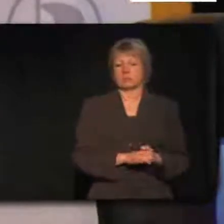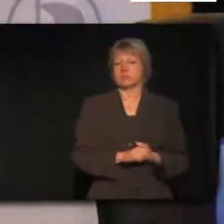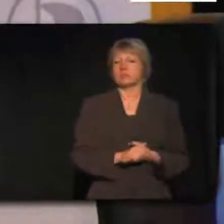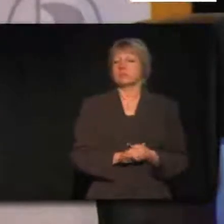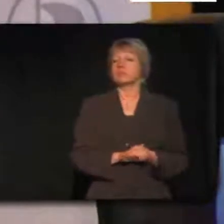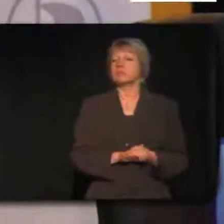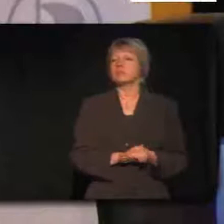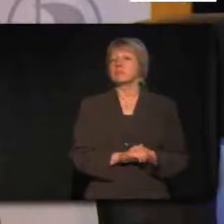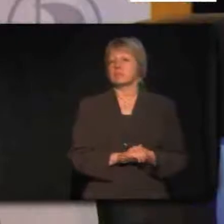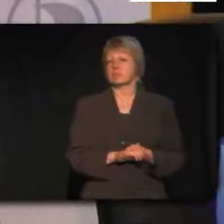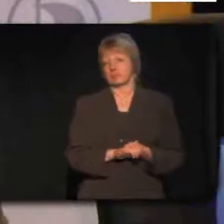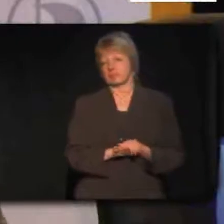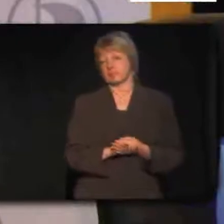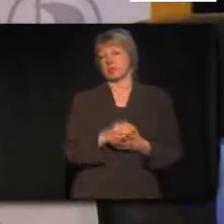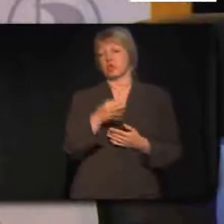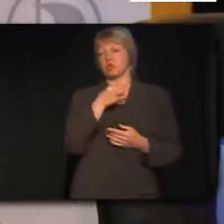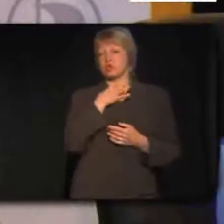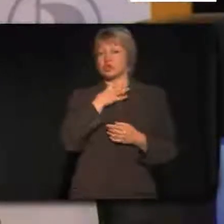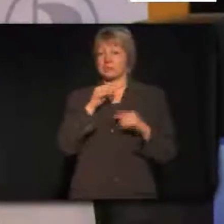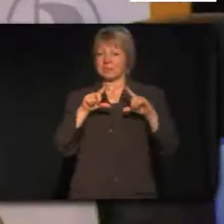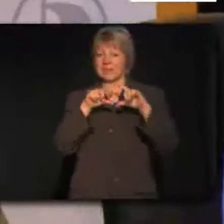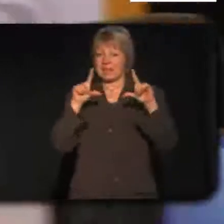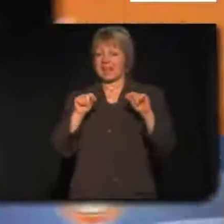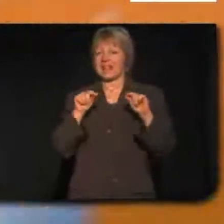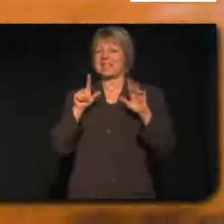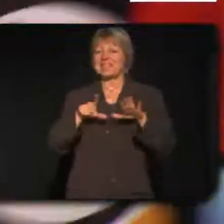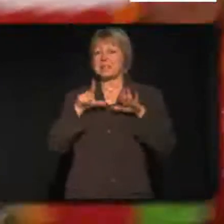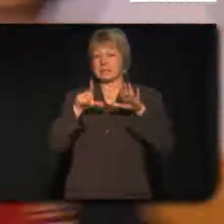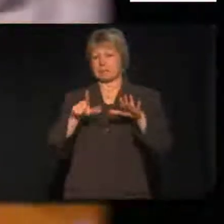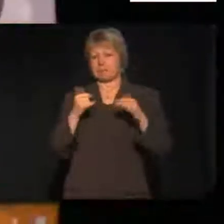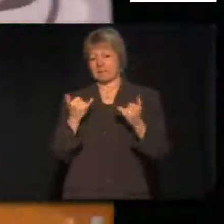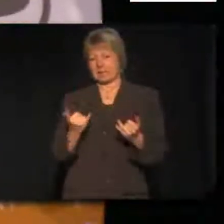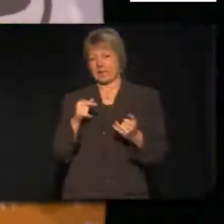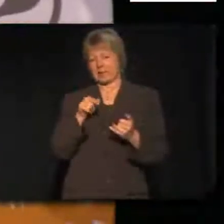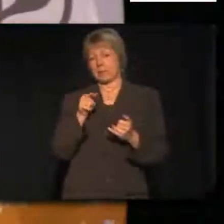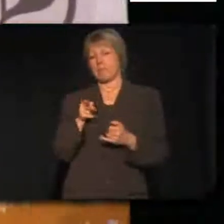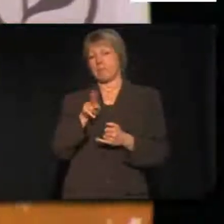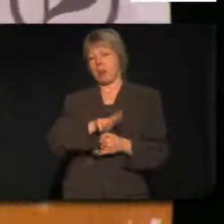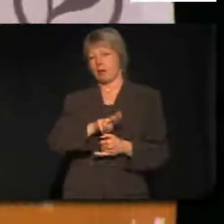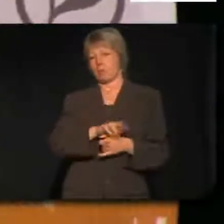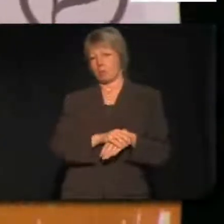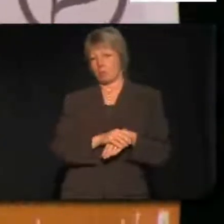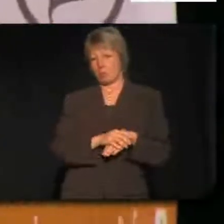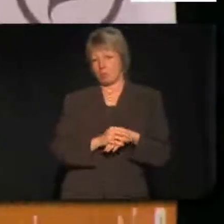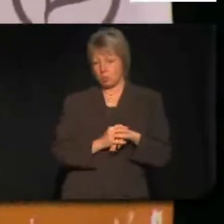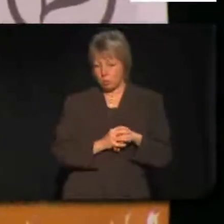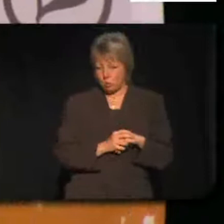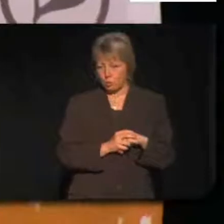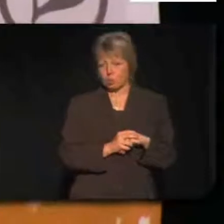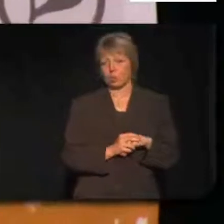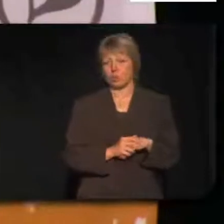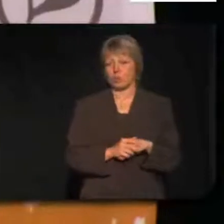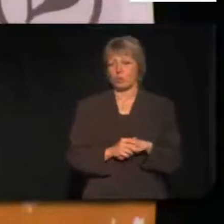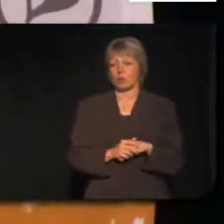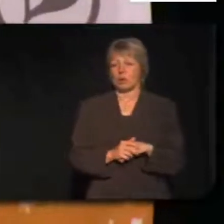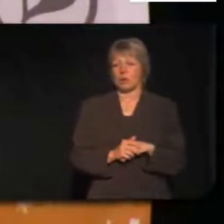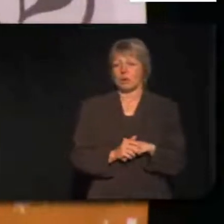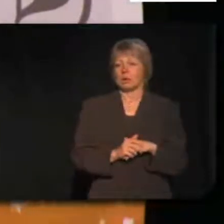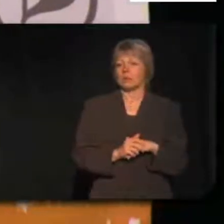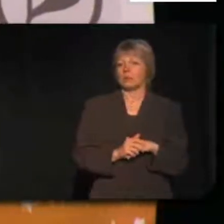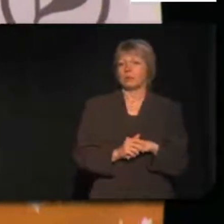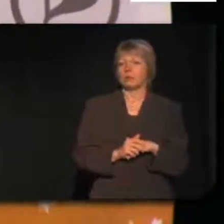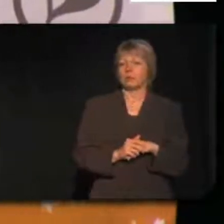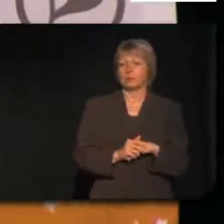wir haben Stimmzettel 17 der ist blau und es reicht nicht irgendeinen